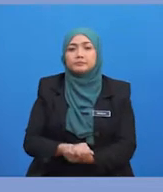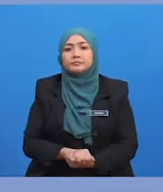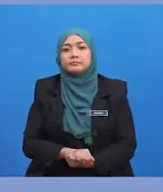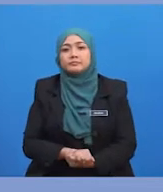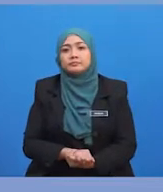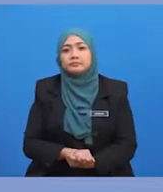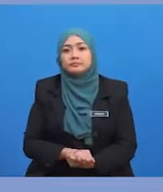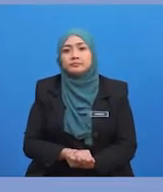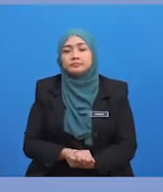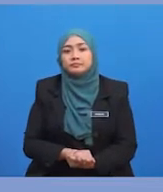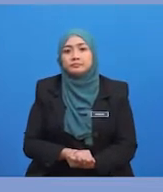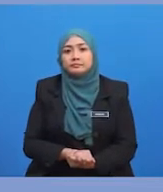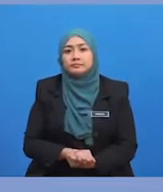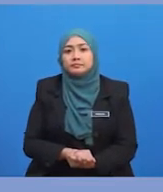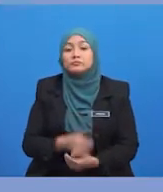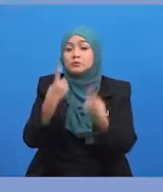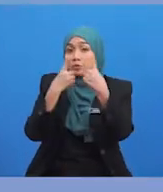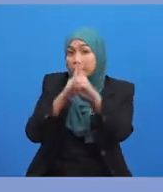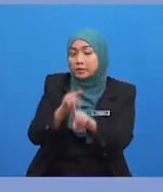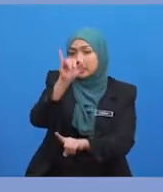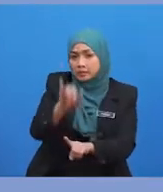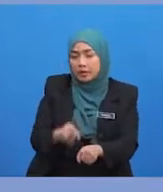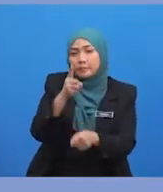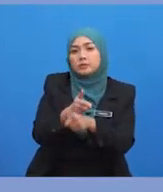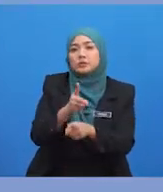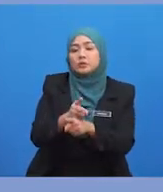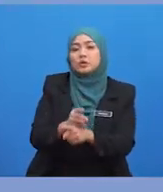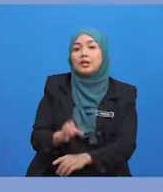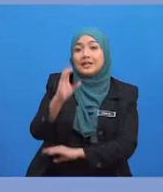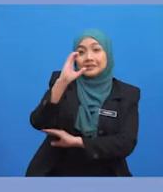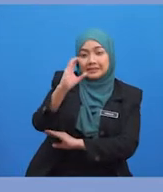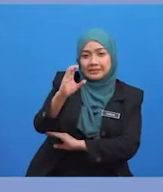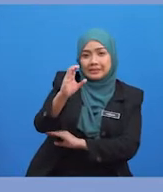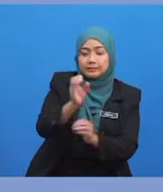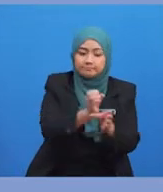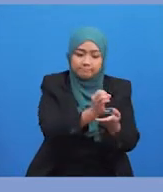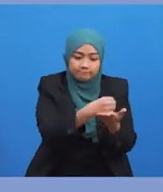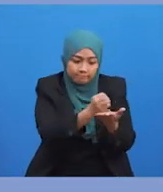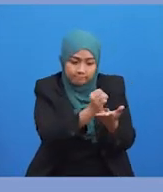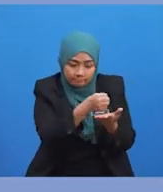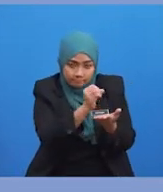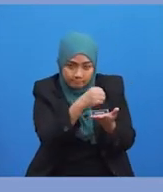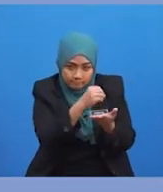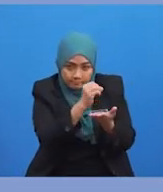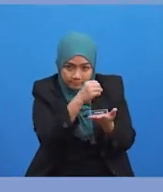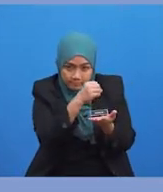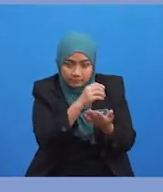Jawapan bagi soalan ini ialah C, iaitu mikroskop